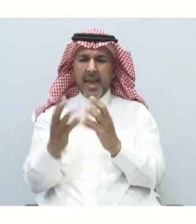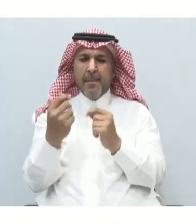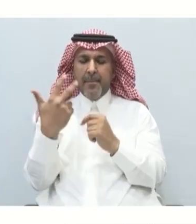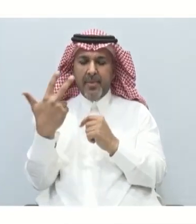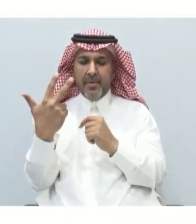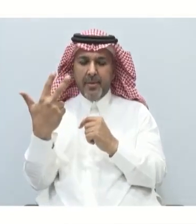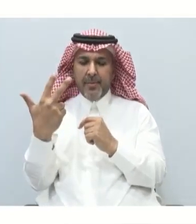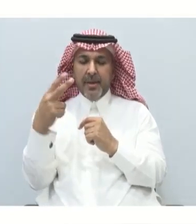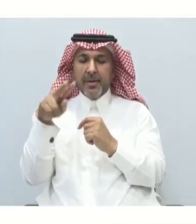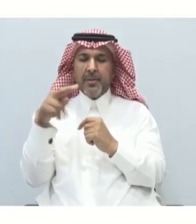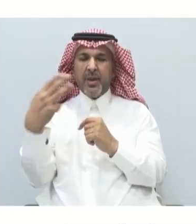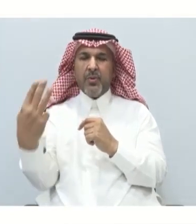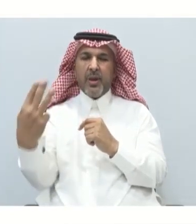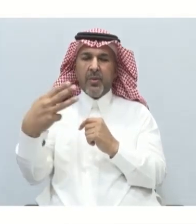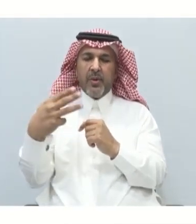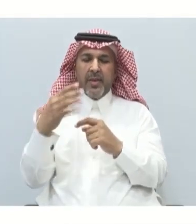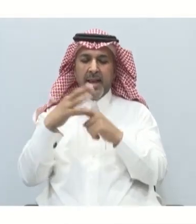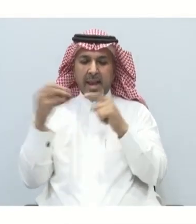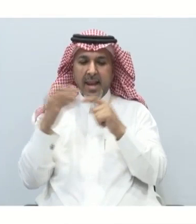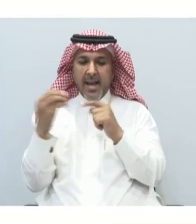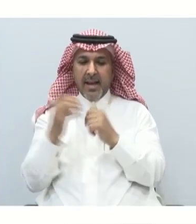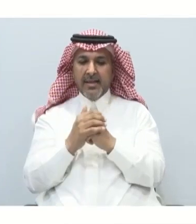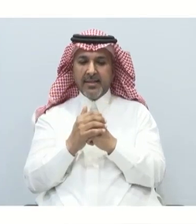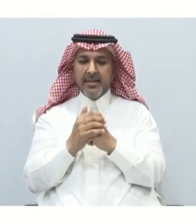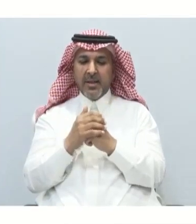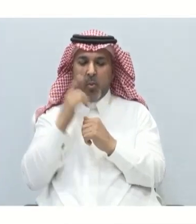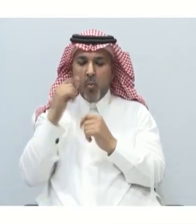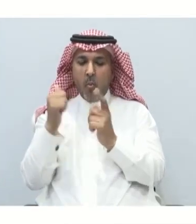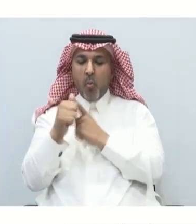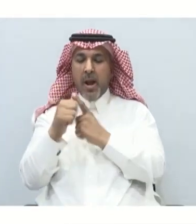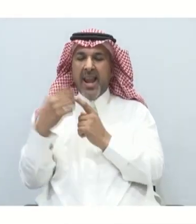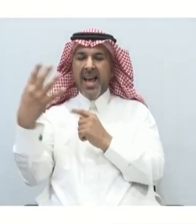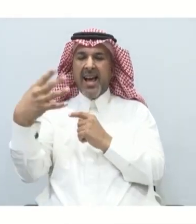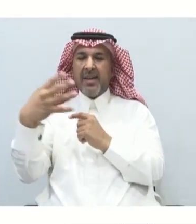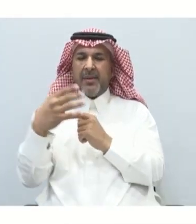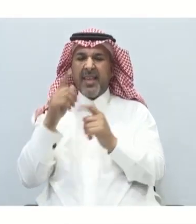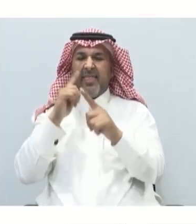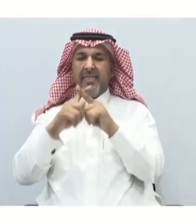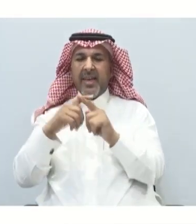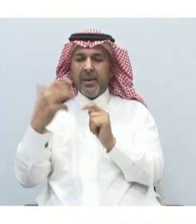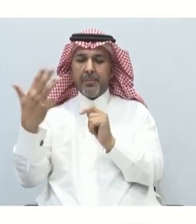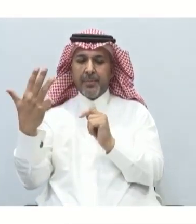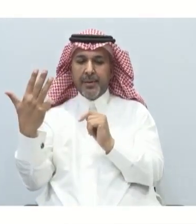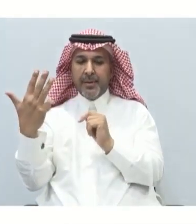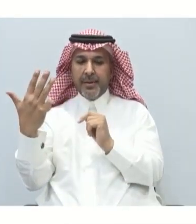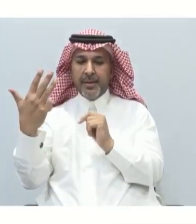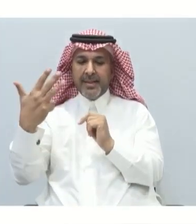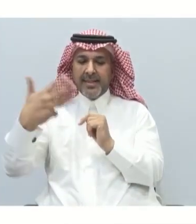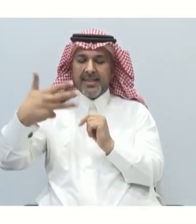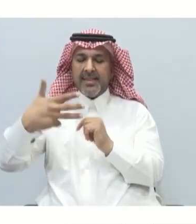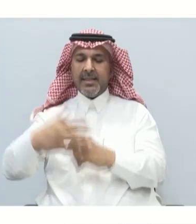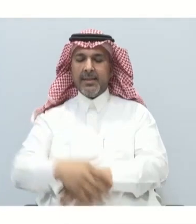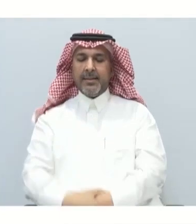833 ناقصا مجموع الصف الاول اللي هو العمود الاول عفوا اللي هو 40 في مجموع